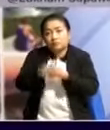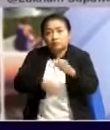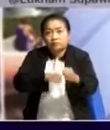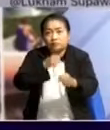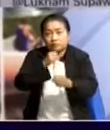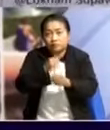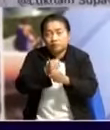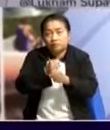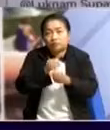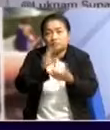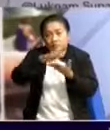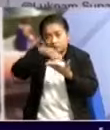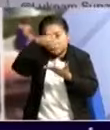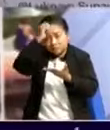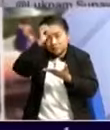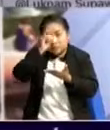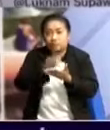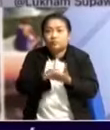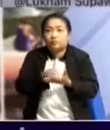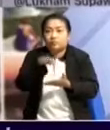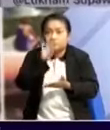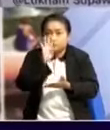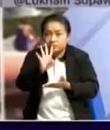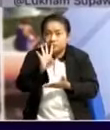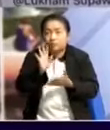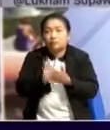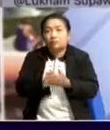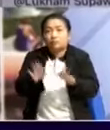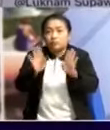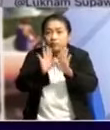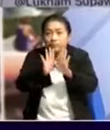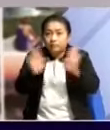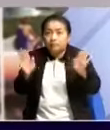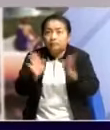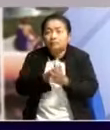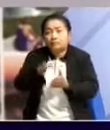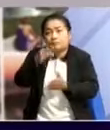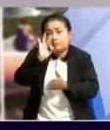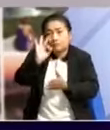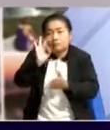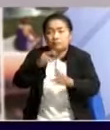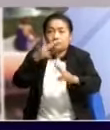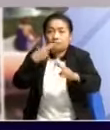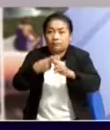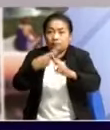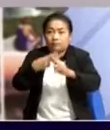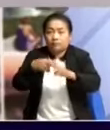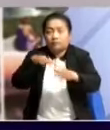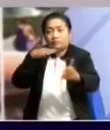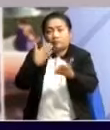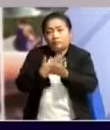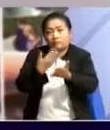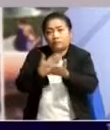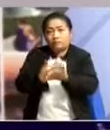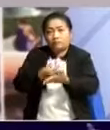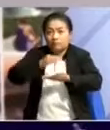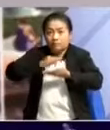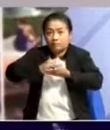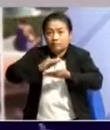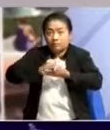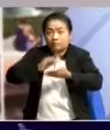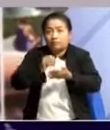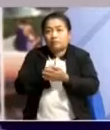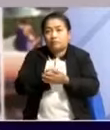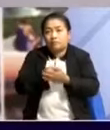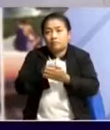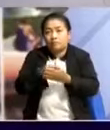ำลังศึกษาอยู่คณะนิติศาสตร์ชั้นปีที่4เปิด Facebook บ้านออมเงินบ้านแชร์มิ้วมิ้วหลังผู้เสียหายเนี่ยร่วมลงทุ